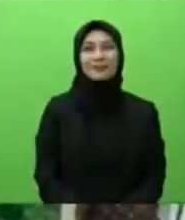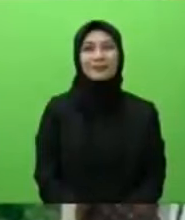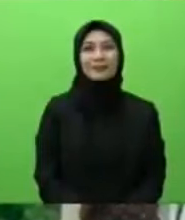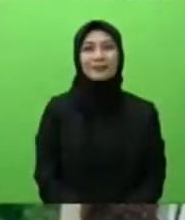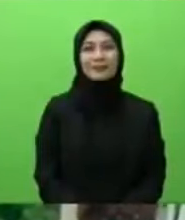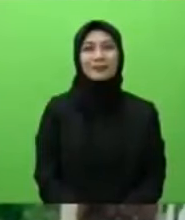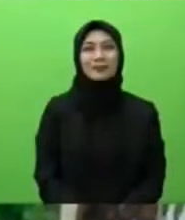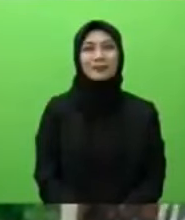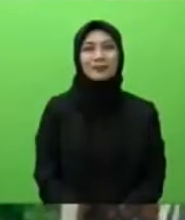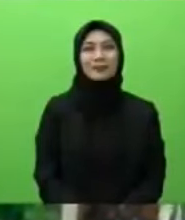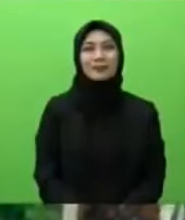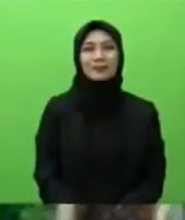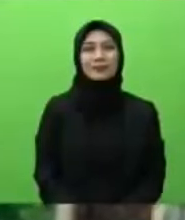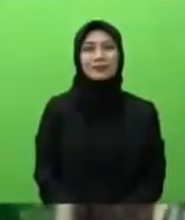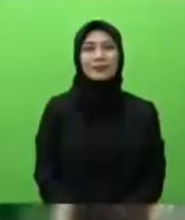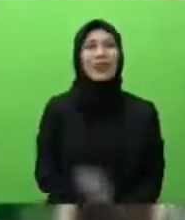wabarakatuh